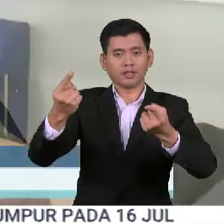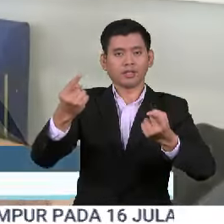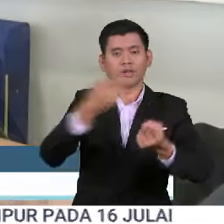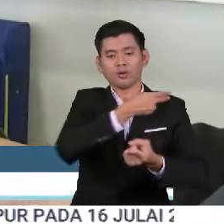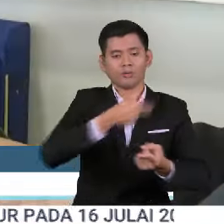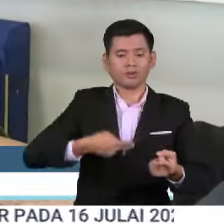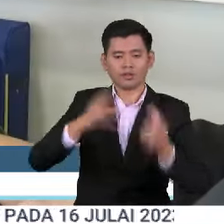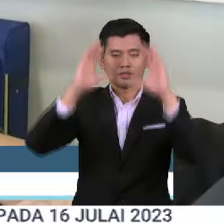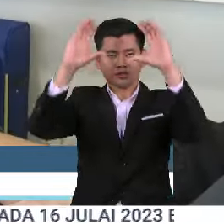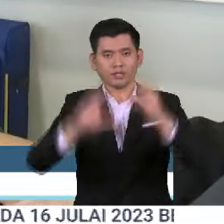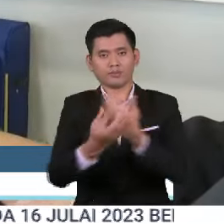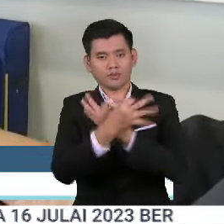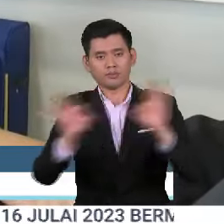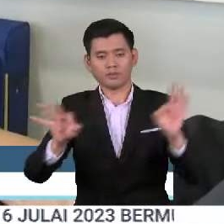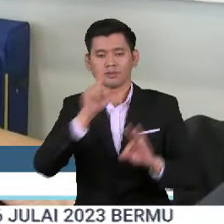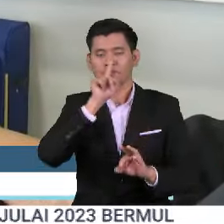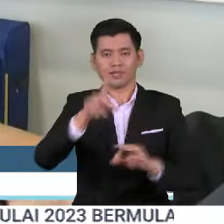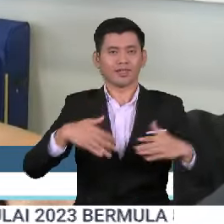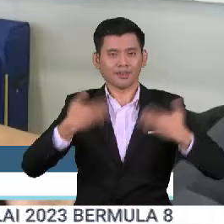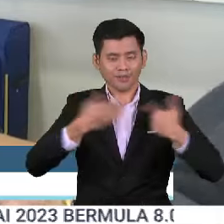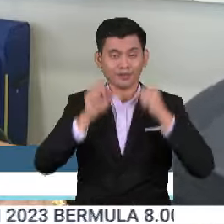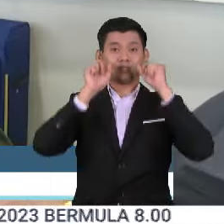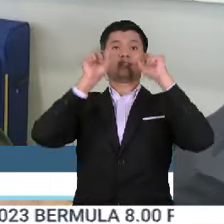lah. Oh, sangat gembira lah. Terkejut.